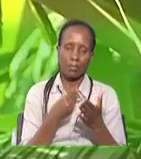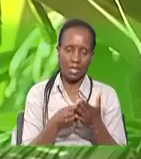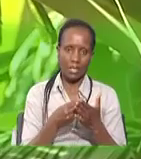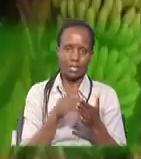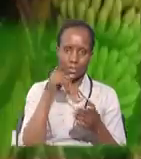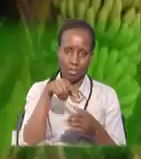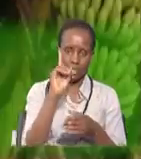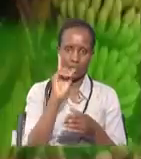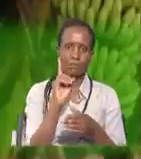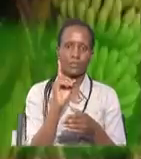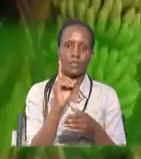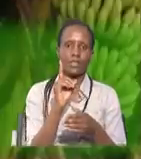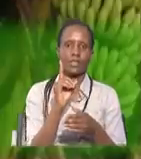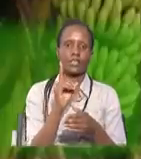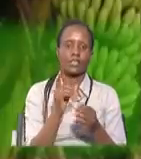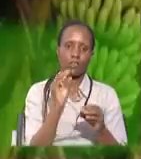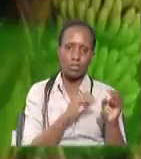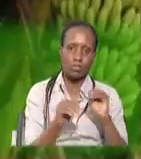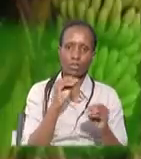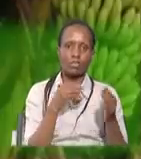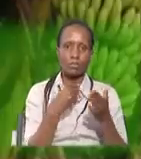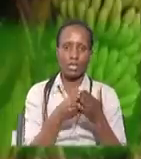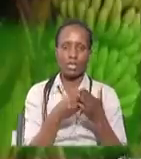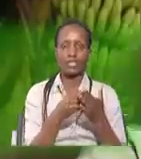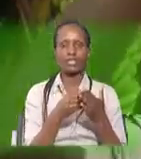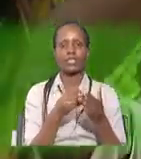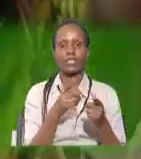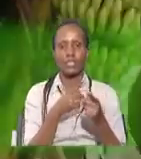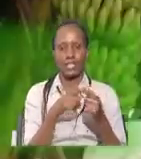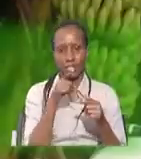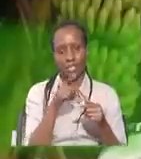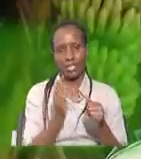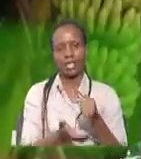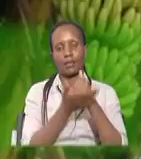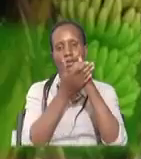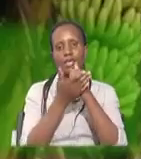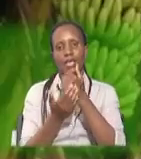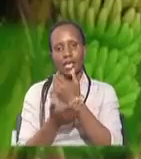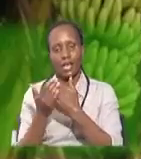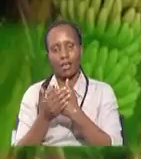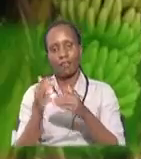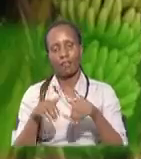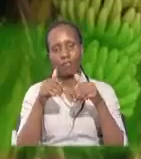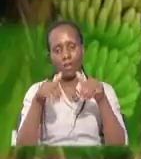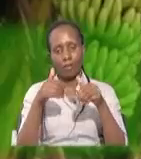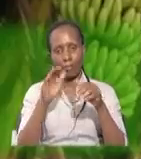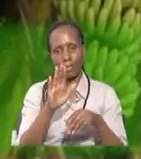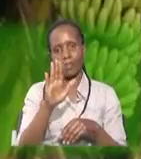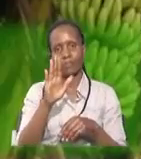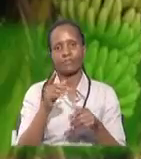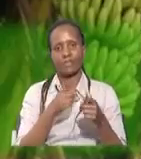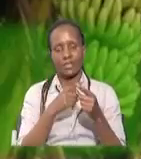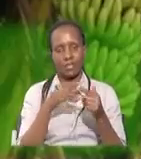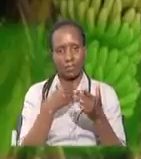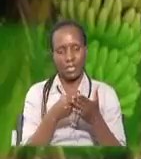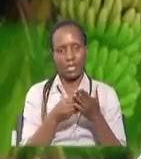kutenga ama we mwenyewe kusimamia kitu yako na kuweka kitu ya kuchunga ile shamba kama ni shamba. Pesa ambazo